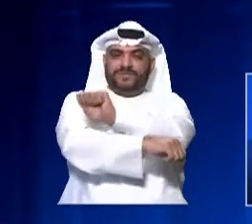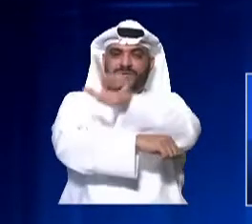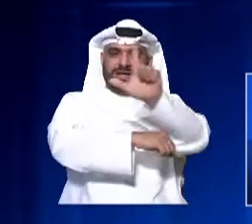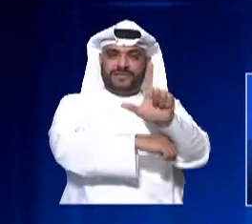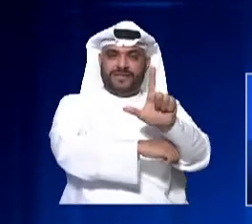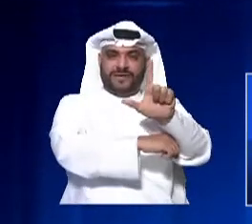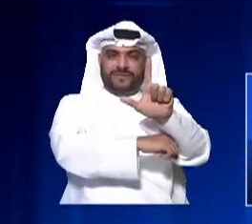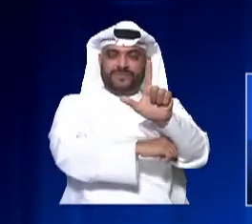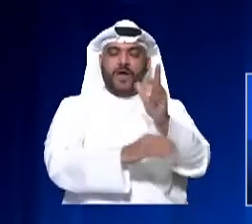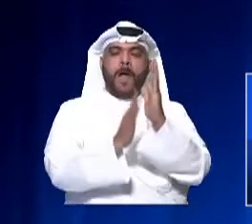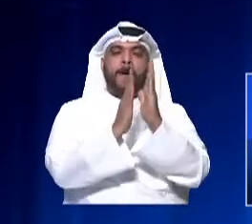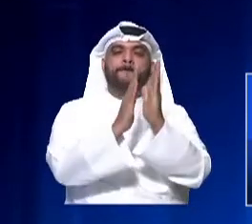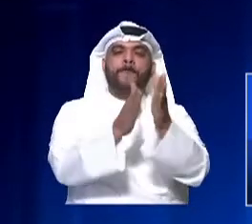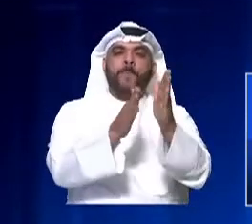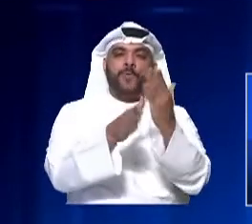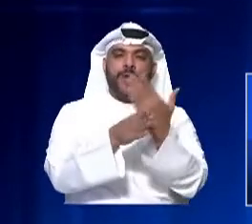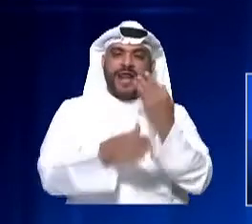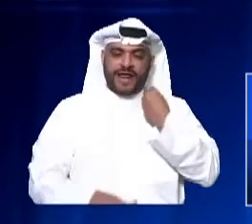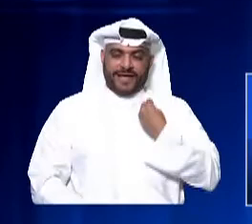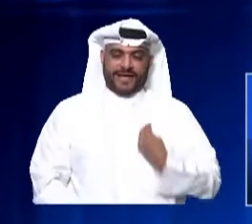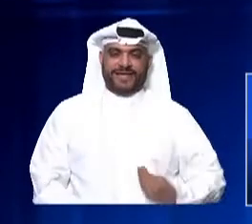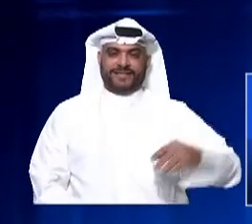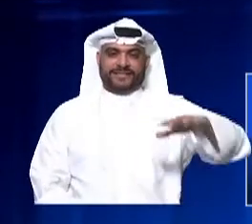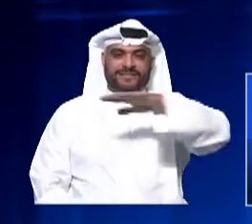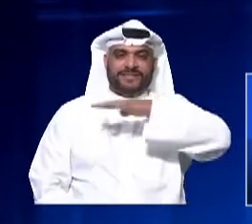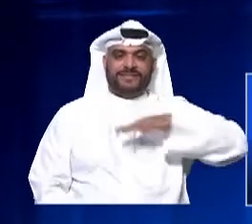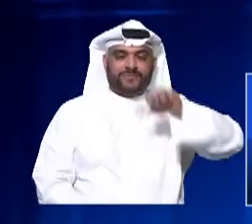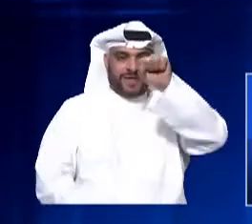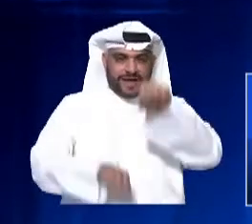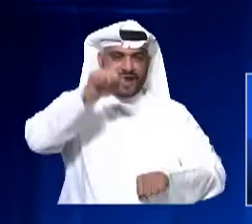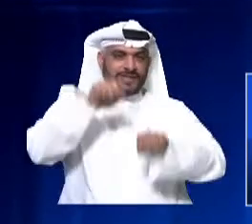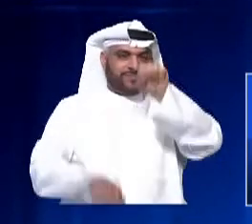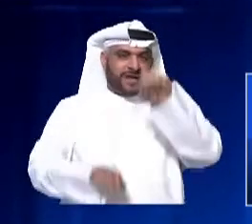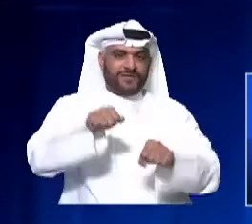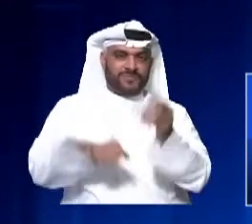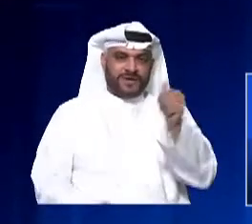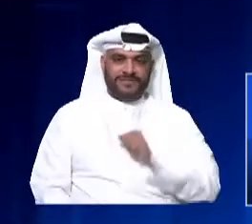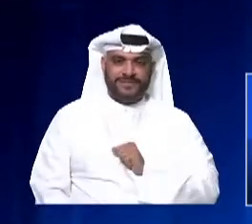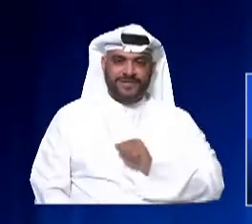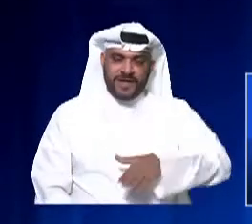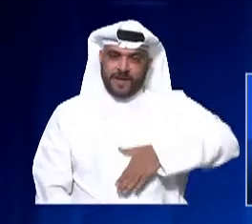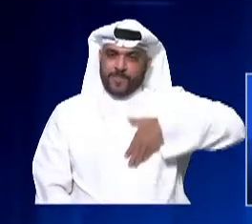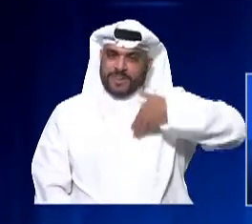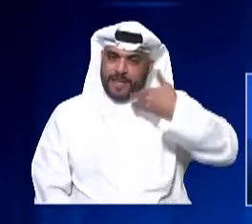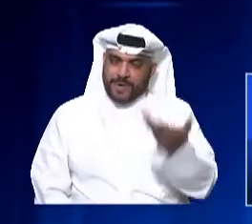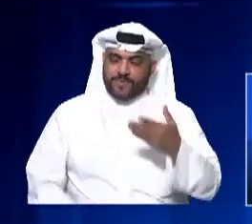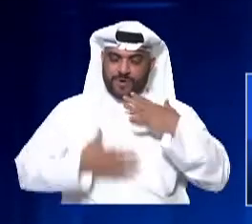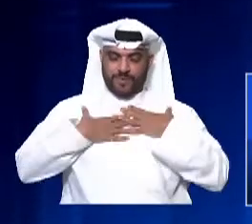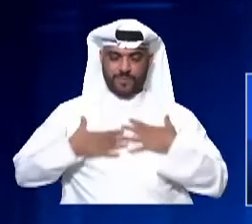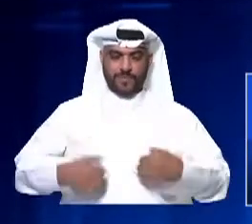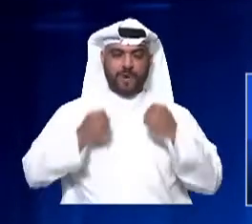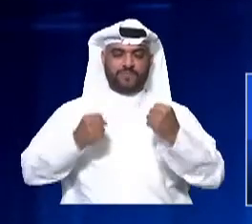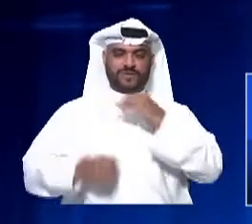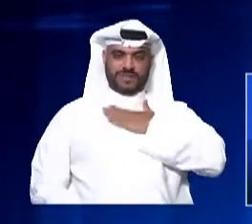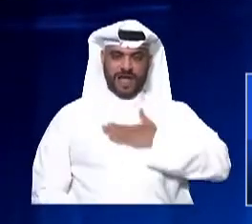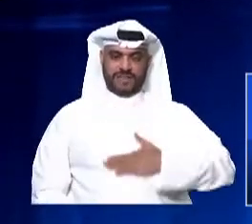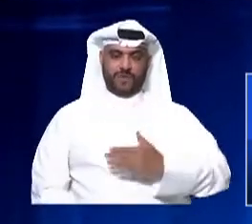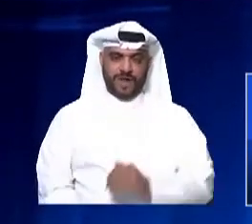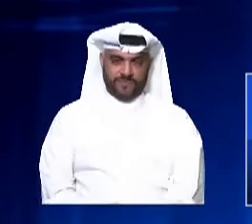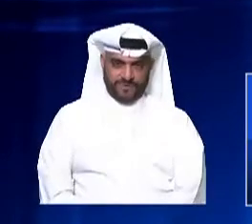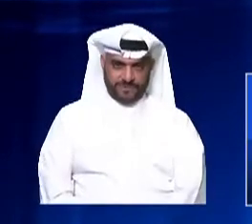جمهورية سيراليون الصديقة. طمن سمو خالص تهانيه بمناسبة العيد الوطني لبلاده راجيا لفخامته وافر